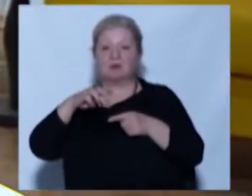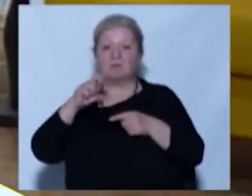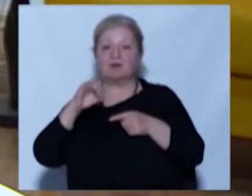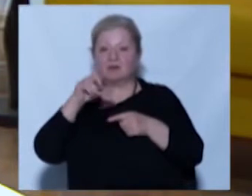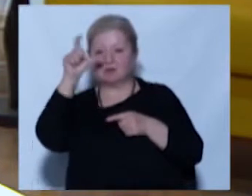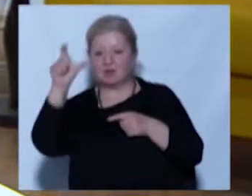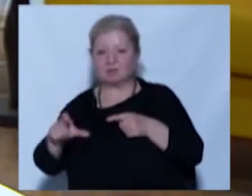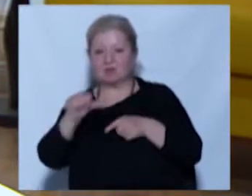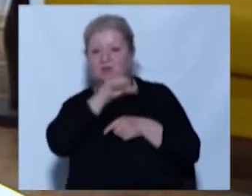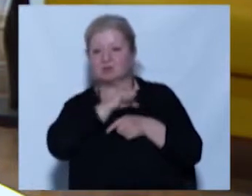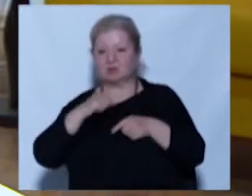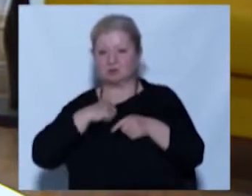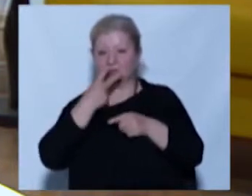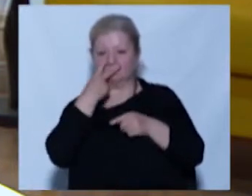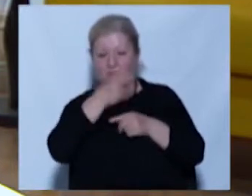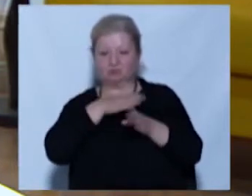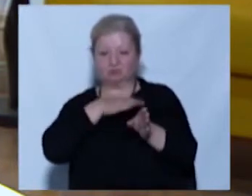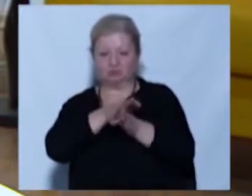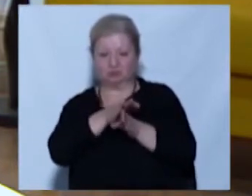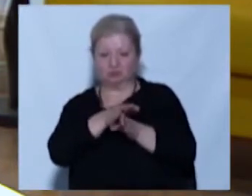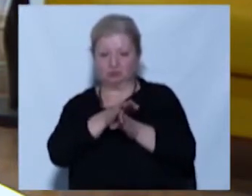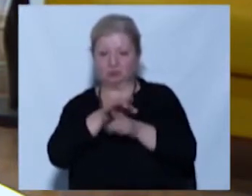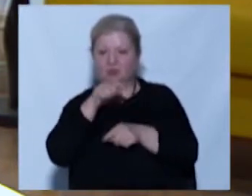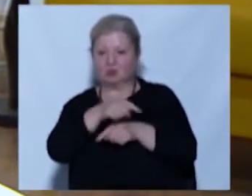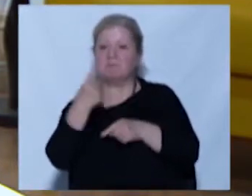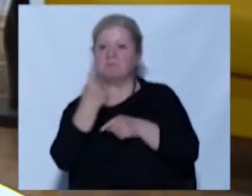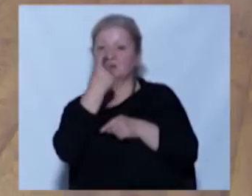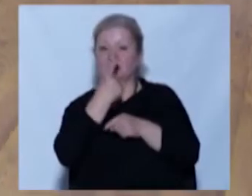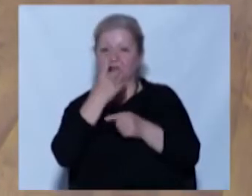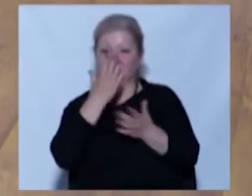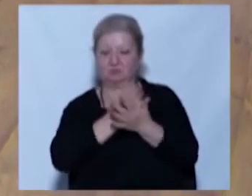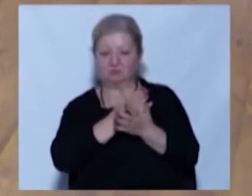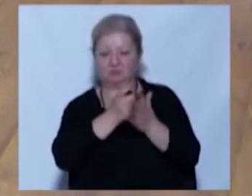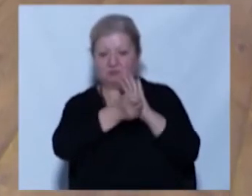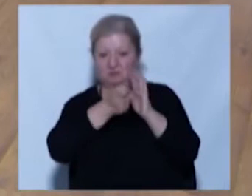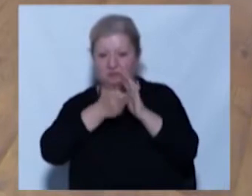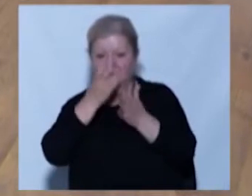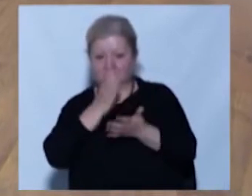მემატიანე თვითმხილველია პროცესის, ყვება ამბავს